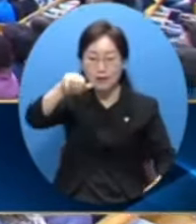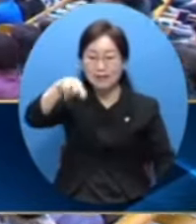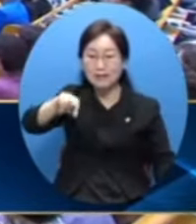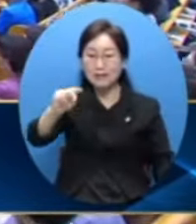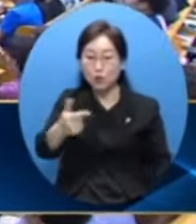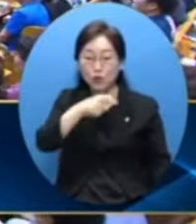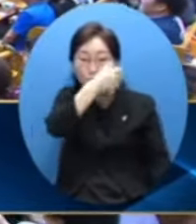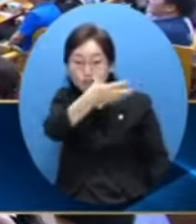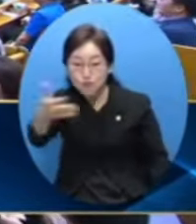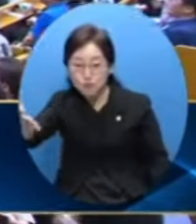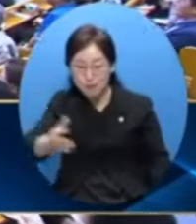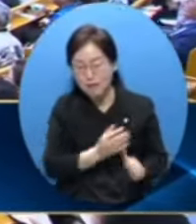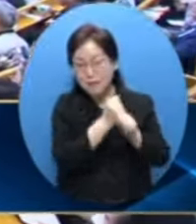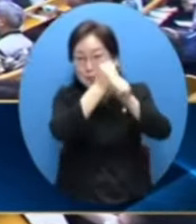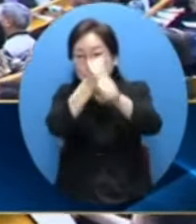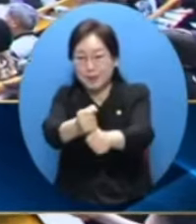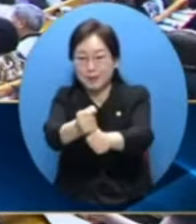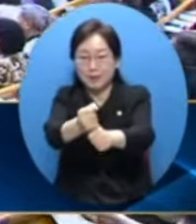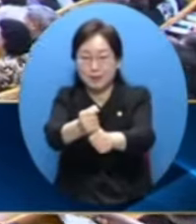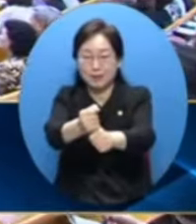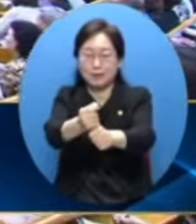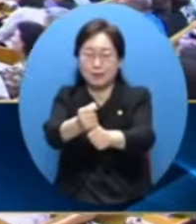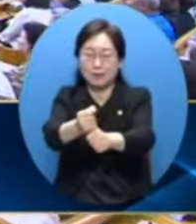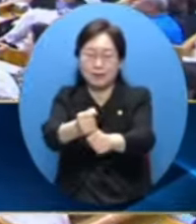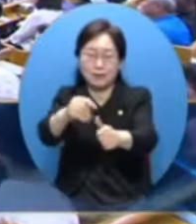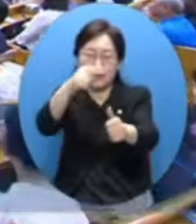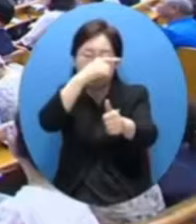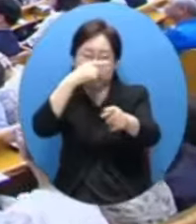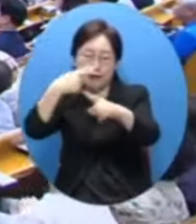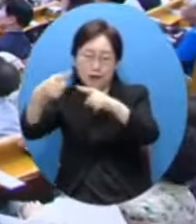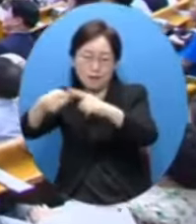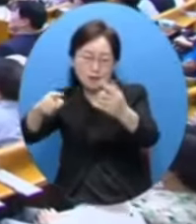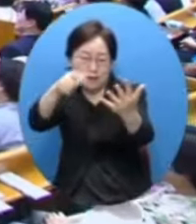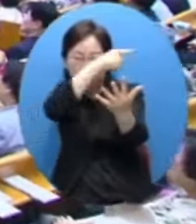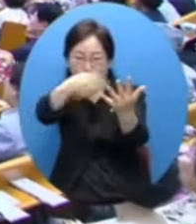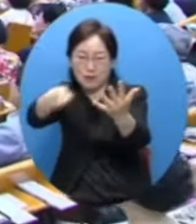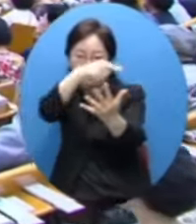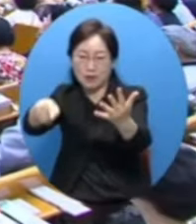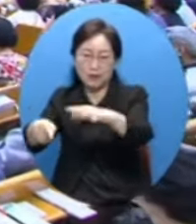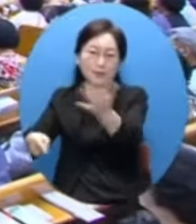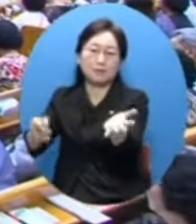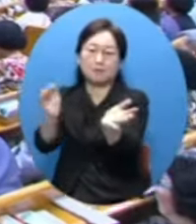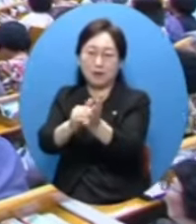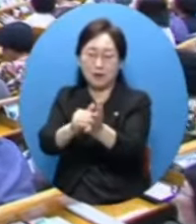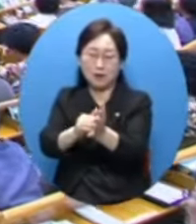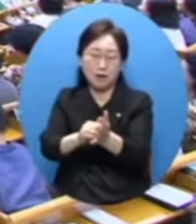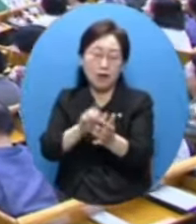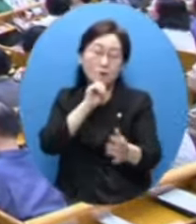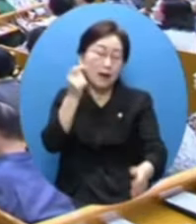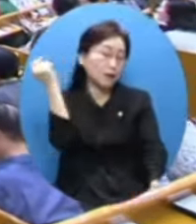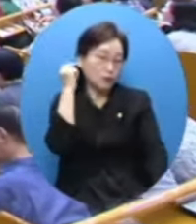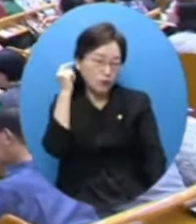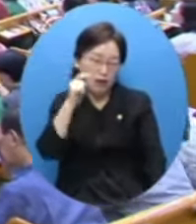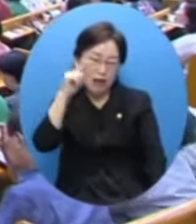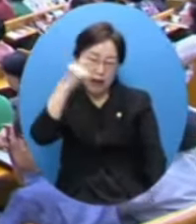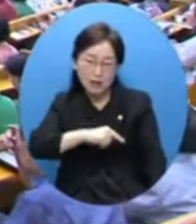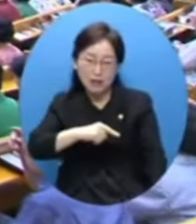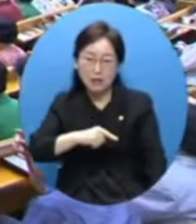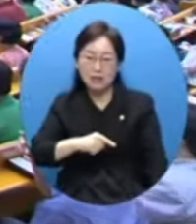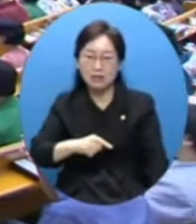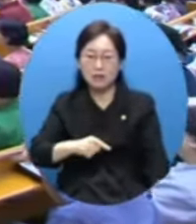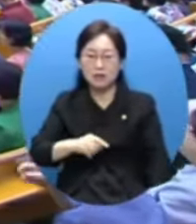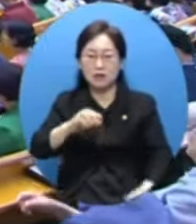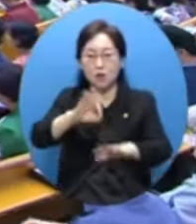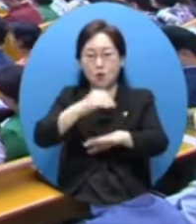데려다가 저들을 칼로 쳐 죽였습니다. 이 소식을 들은 악한 왕비 이세벨은 엘리야에게 사실을